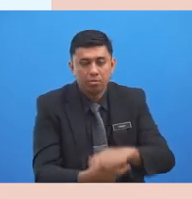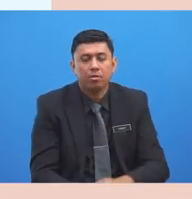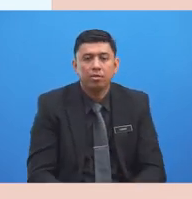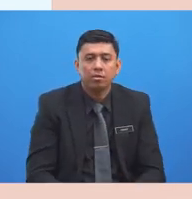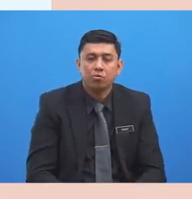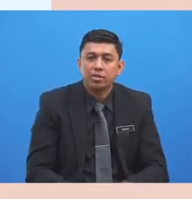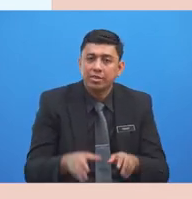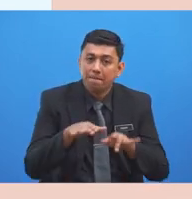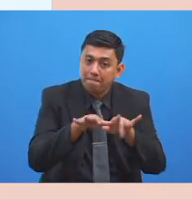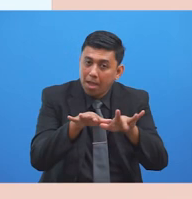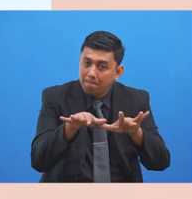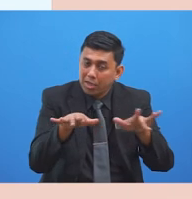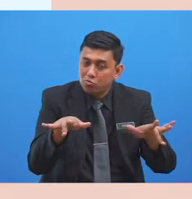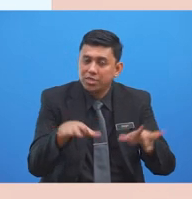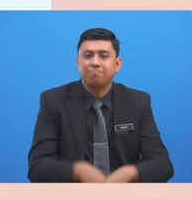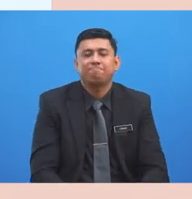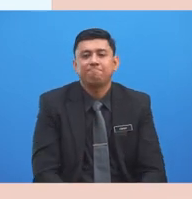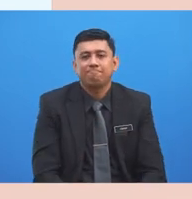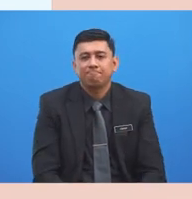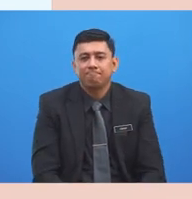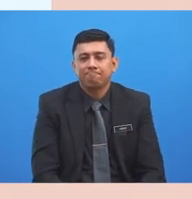melalui papan kekunci.